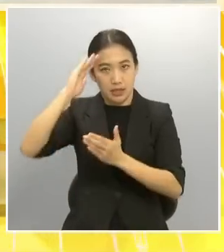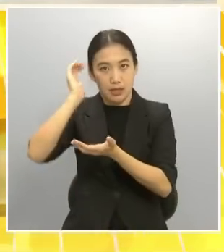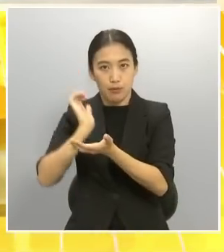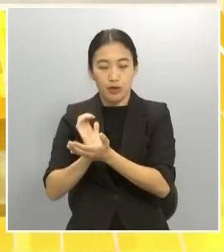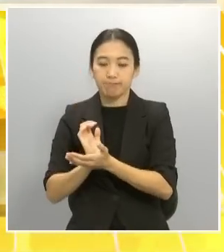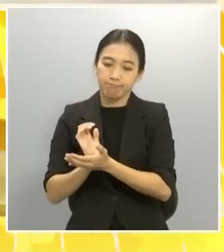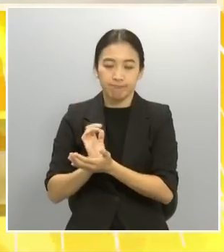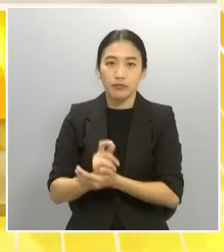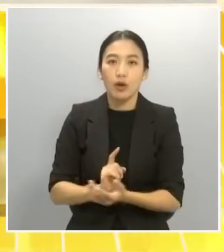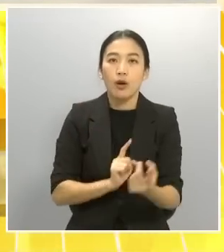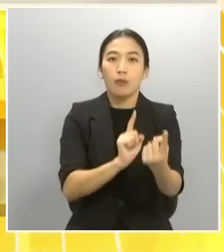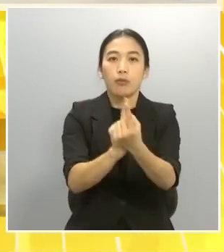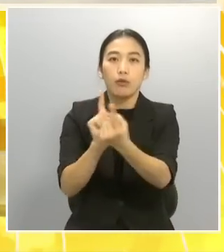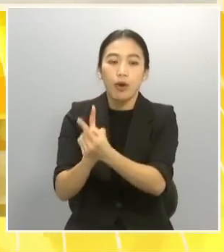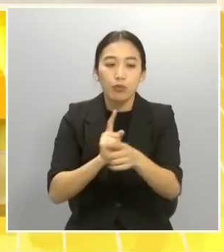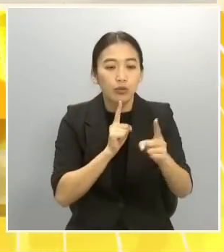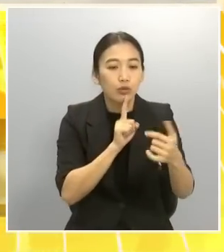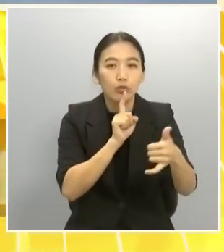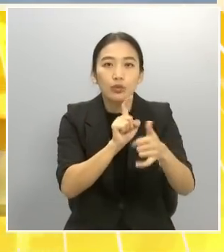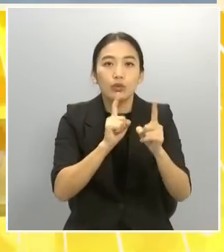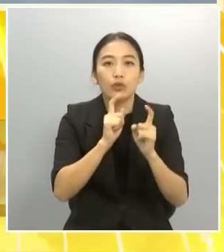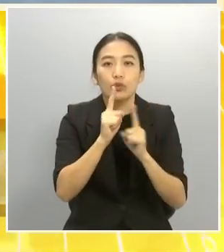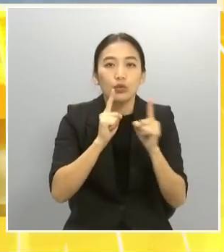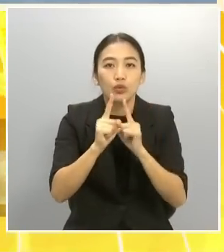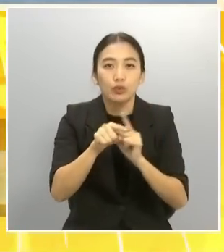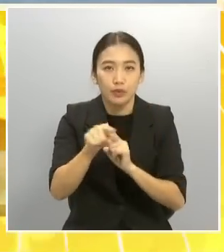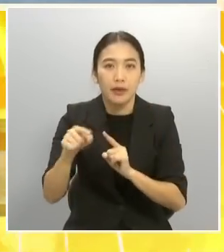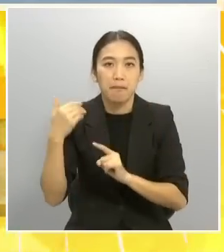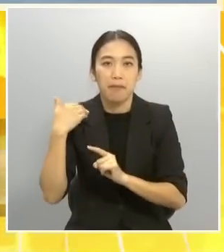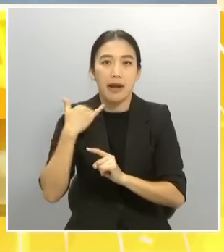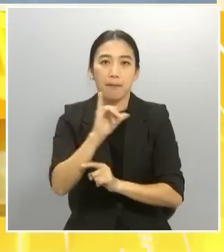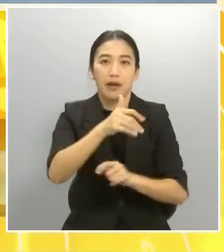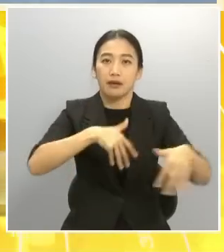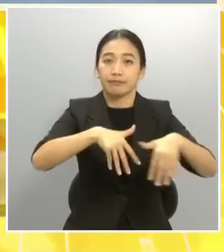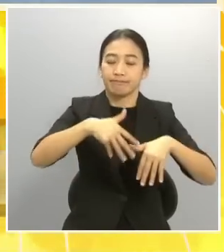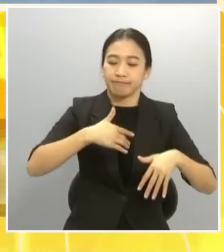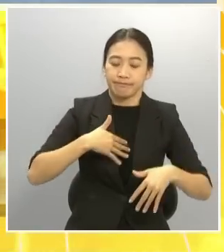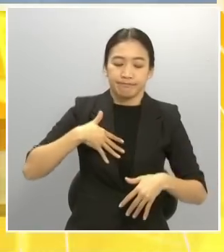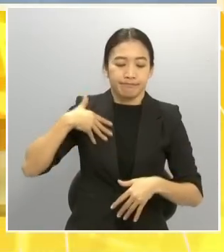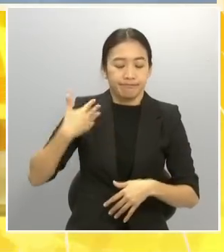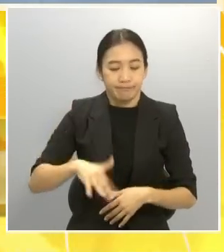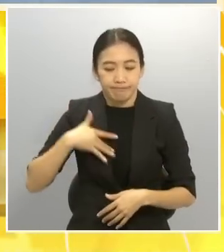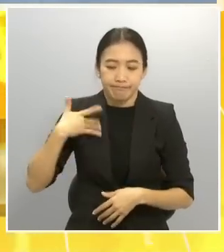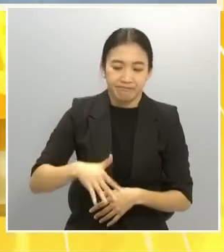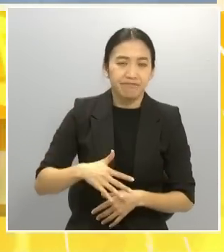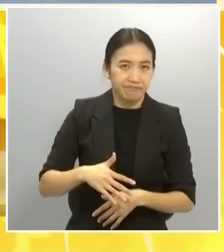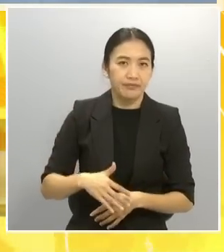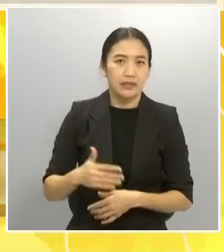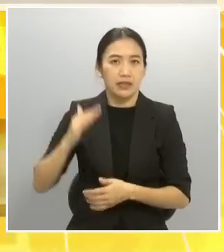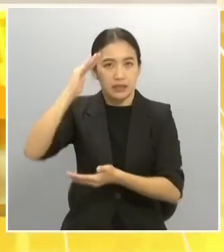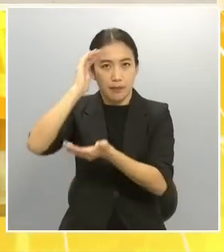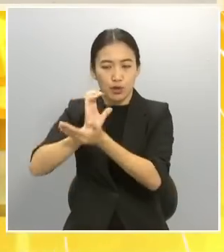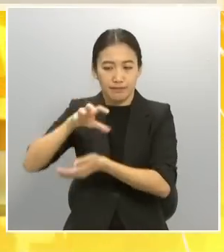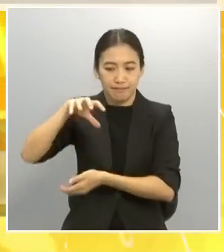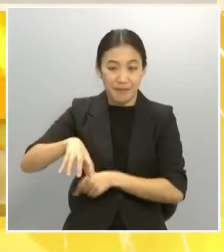ใจนะครับในการปฏิบัติหน้าที่ของเจ้าหน้าที่ตำรวจซึ่งทางโรงพักสภ.ประตูน้ำจุฬาเนี่ยก็ได้ตระหนัก